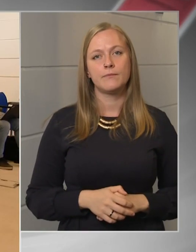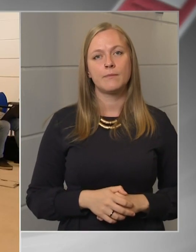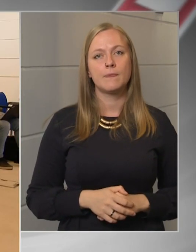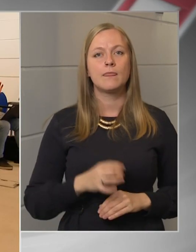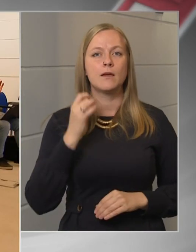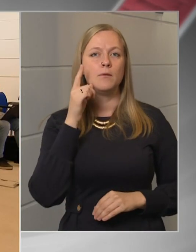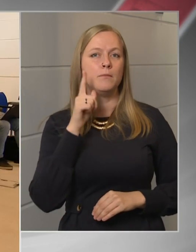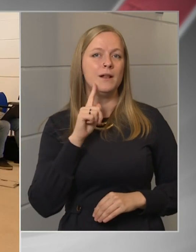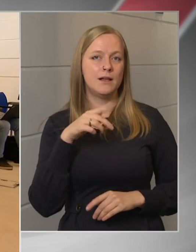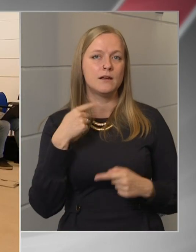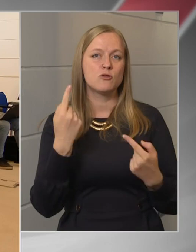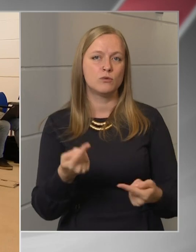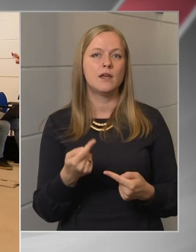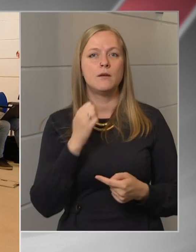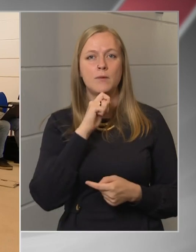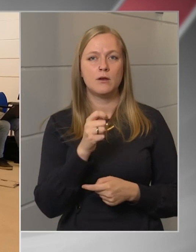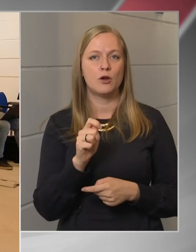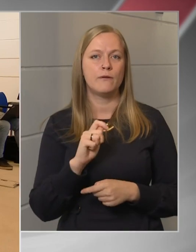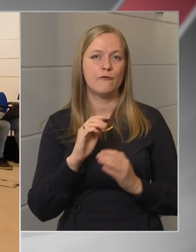Blik, és aztán Magyar Fórum.